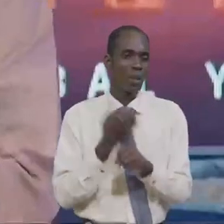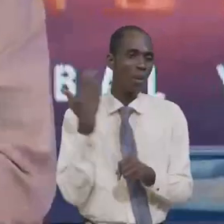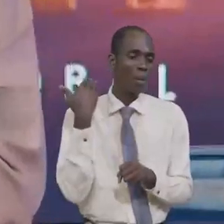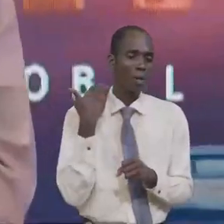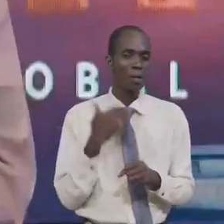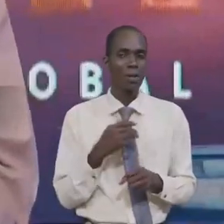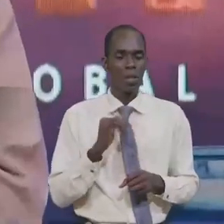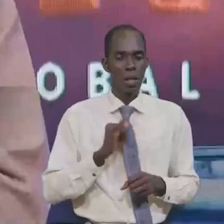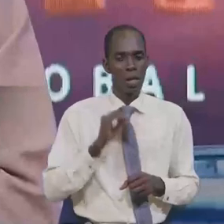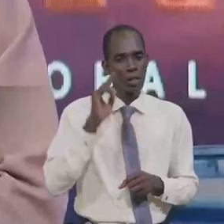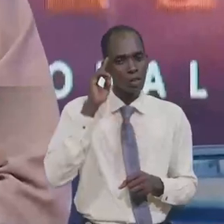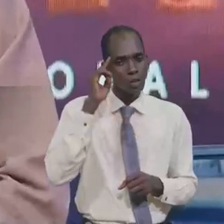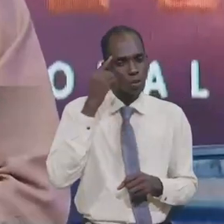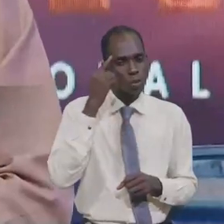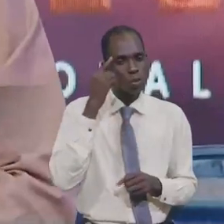plus